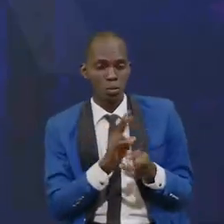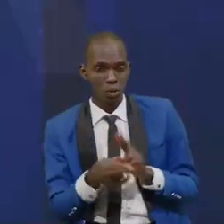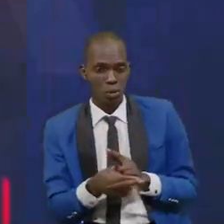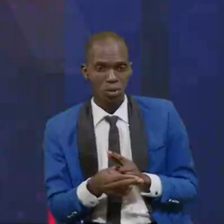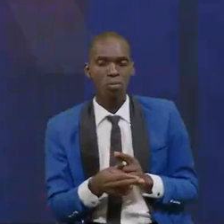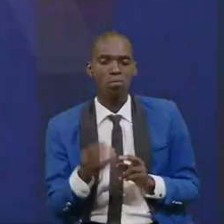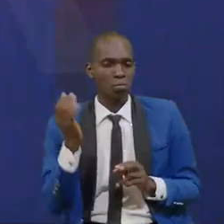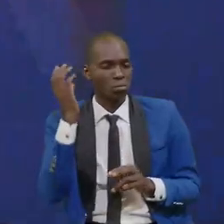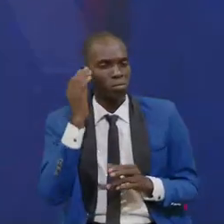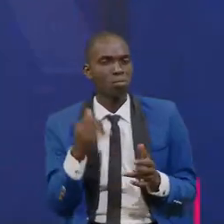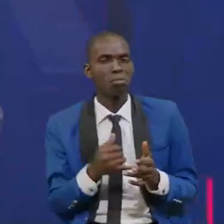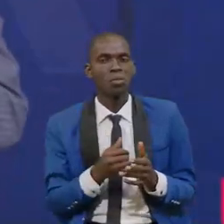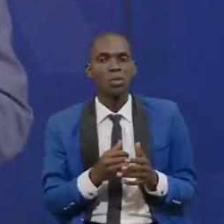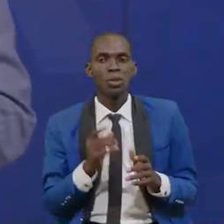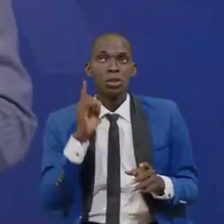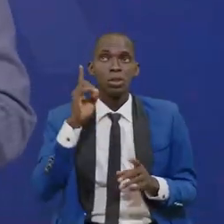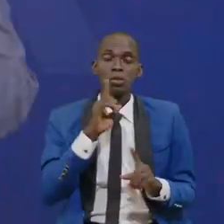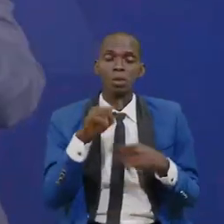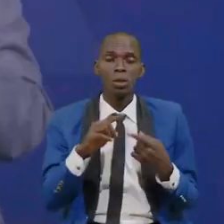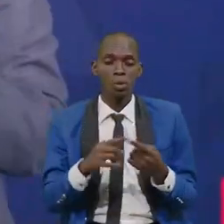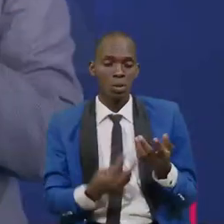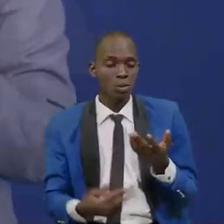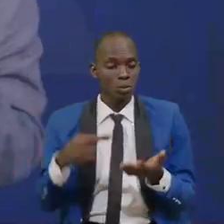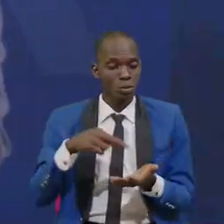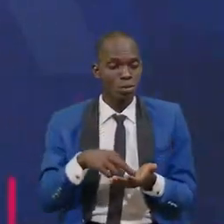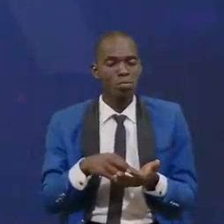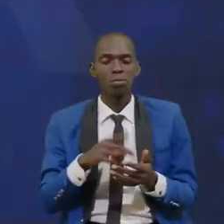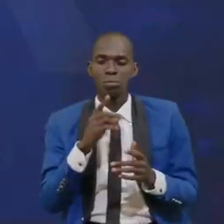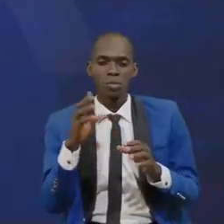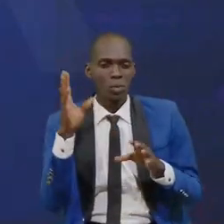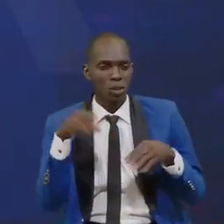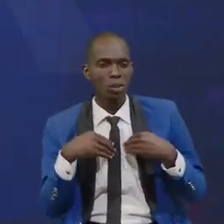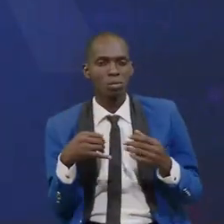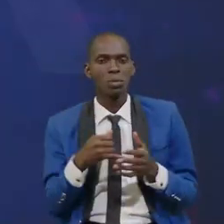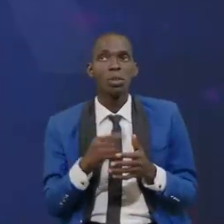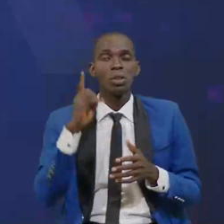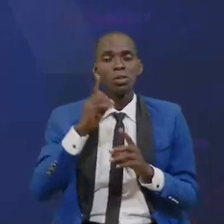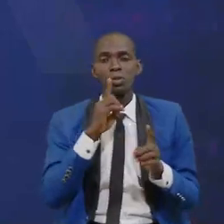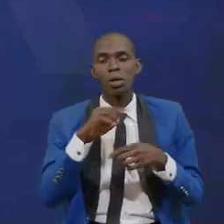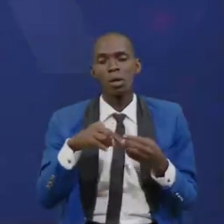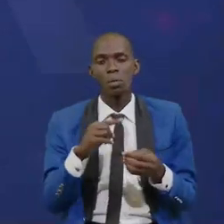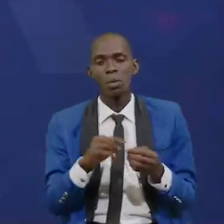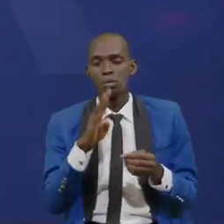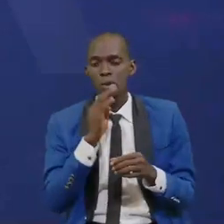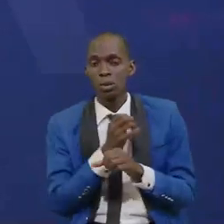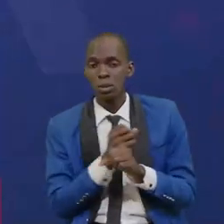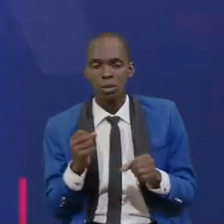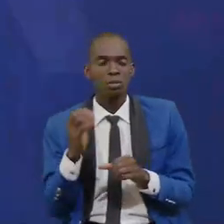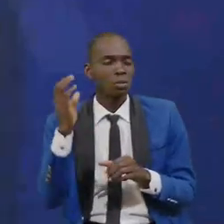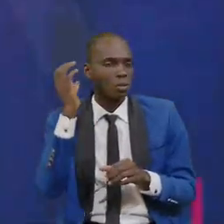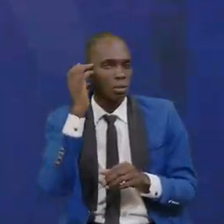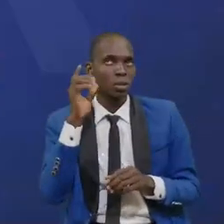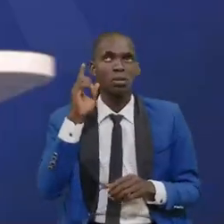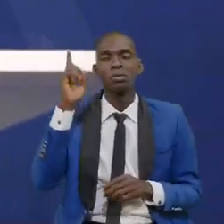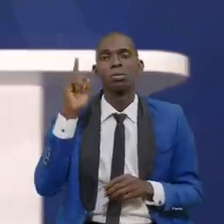il va parler de la restitution, écoutez-le. Il vous parlera de la nouvelle naissance, de la régénération, écoutez-le.